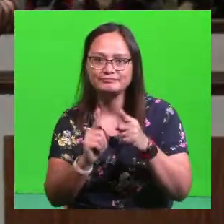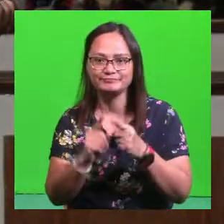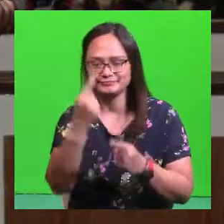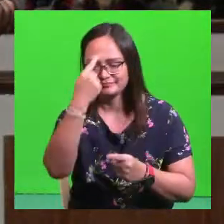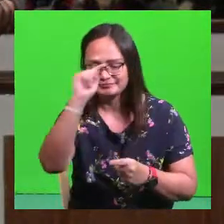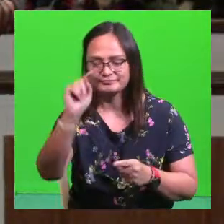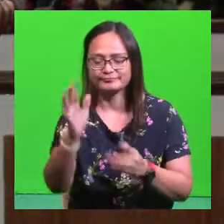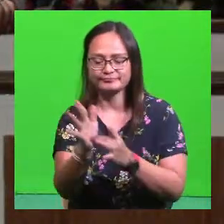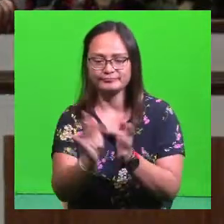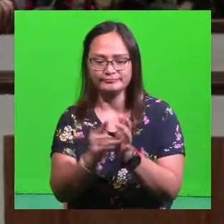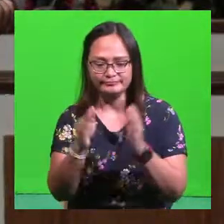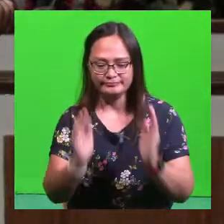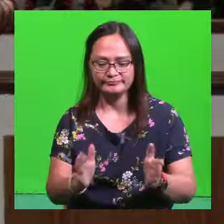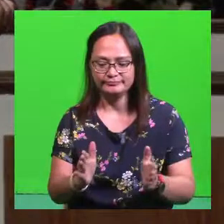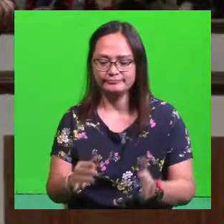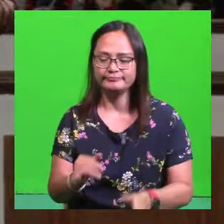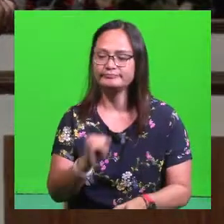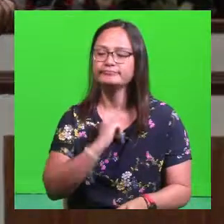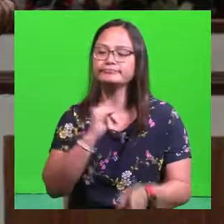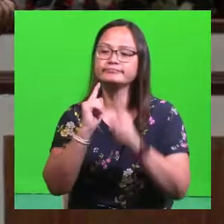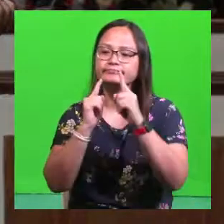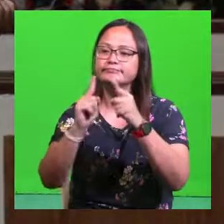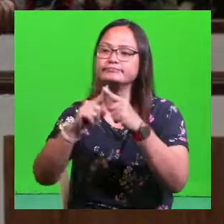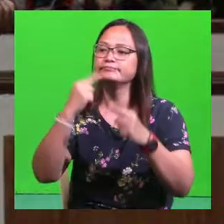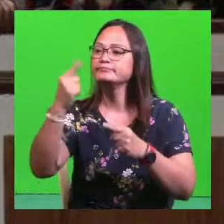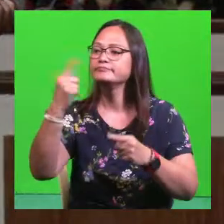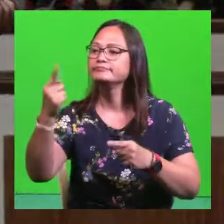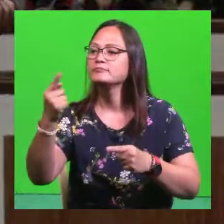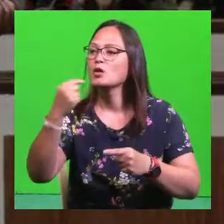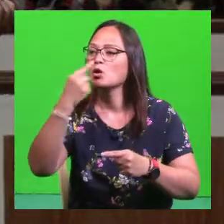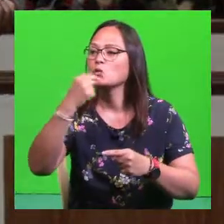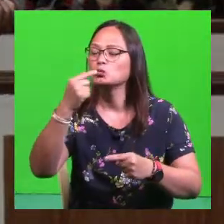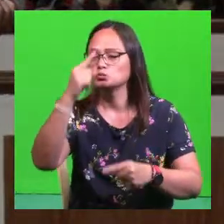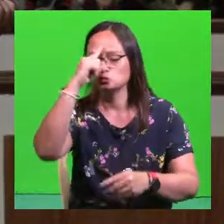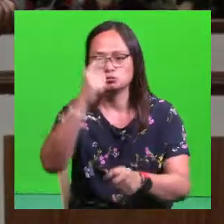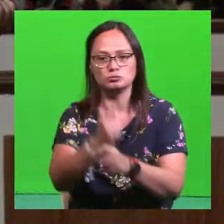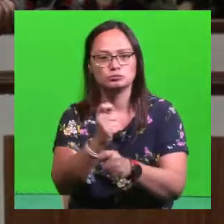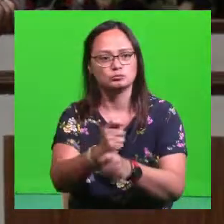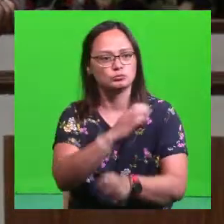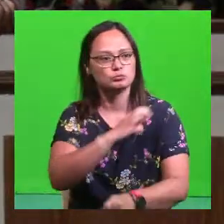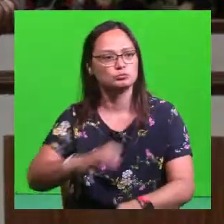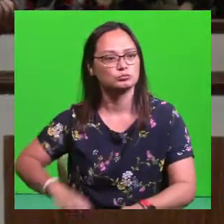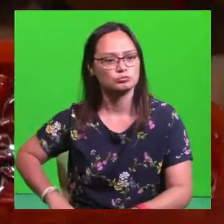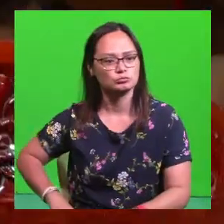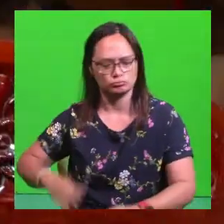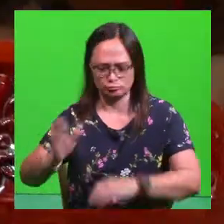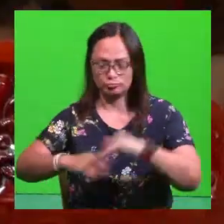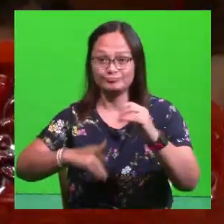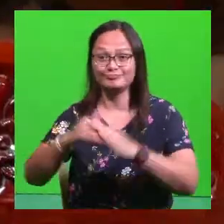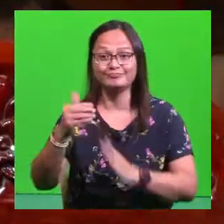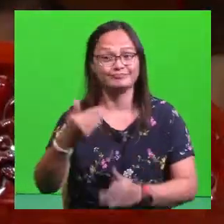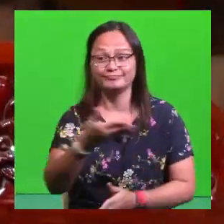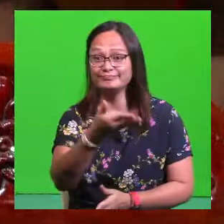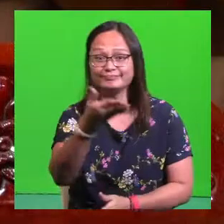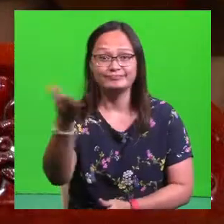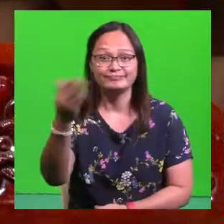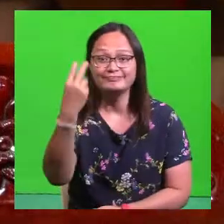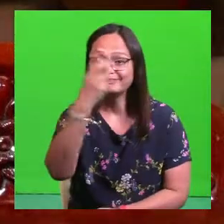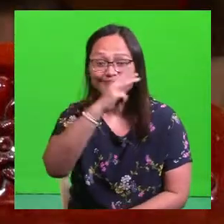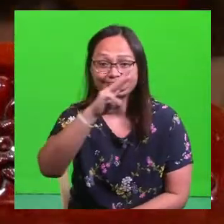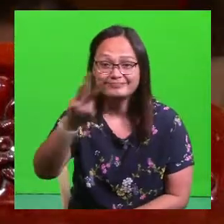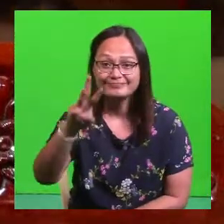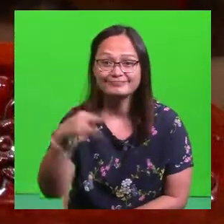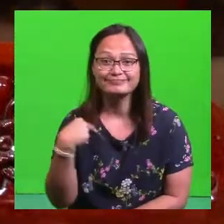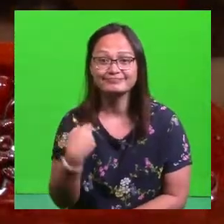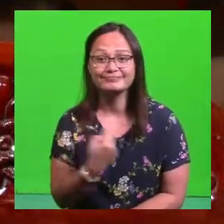Christ. Nakikinig po ba tayo? Kahit kayo mga nanonood siguro, even those of you who are on television,